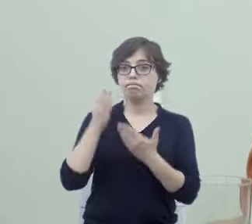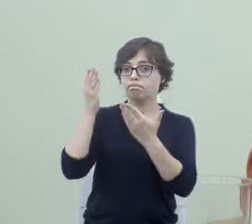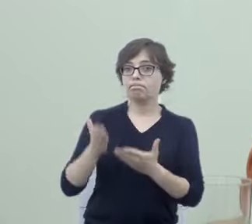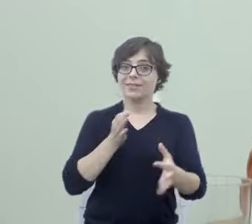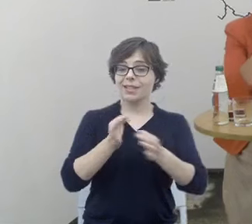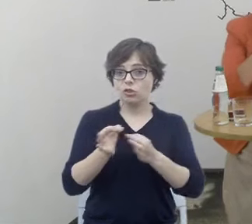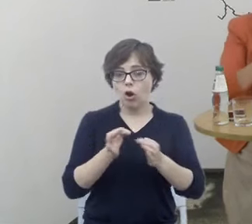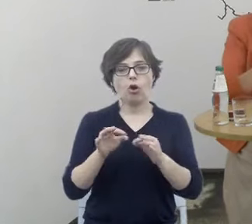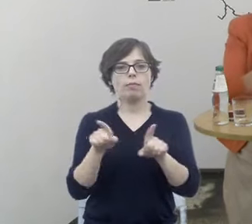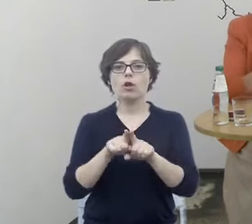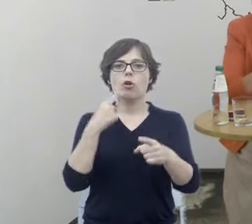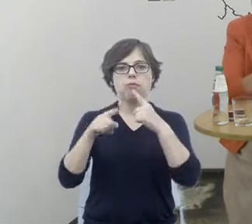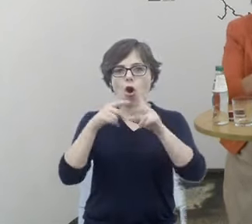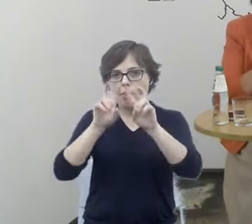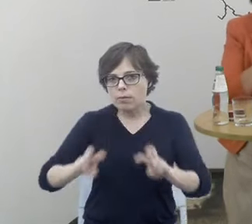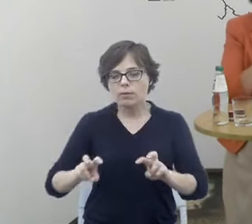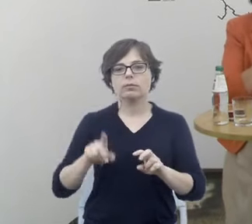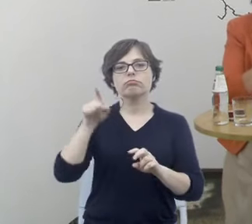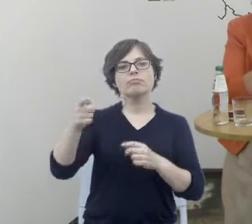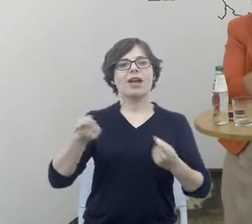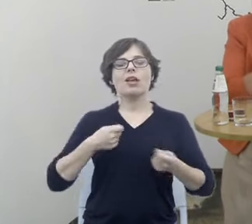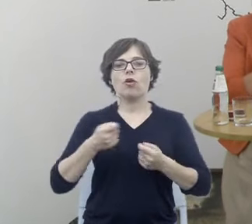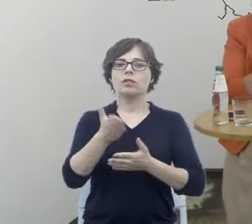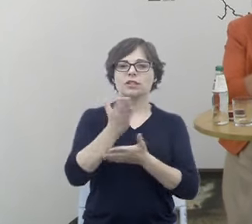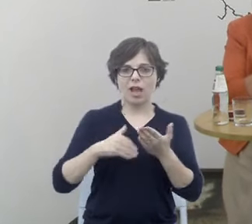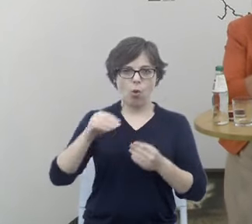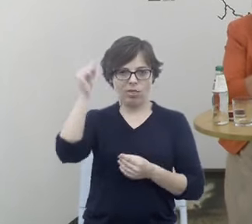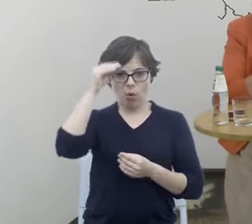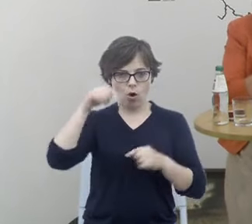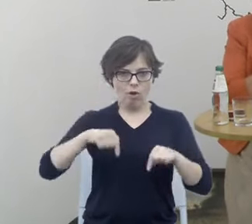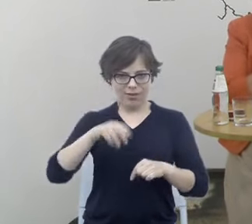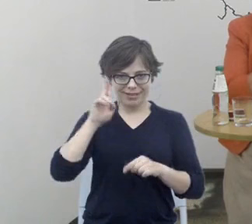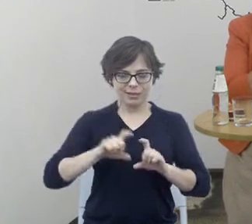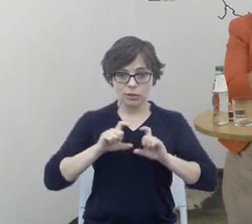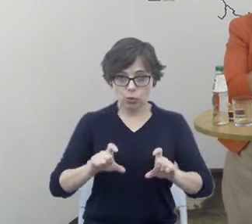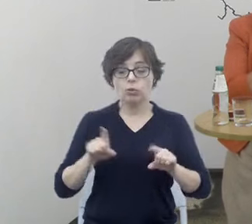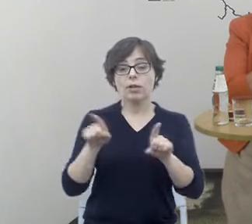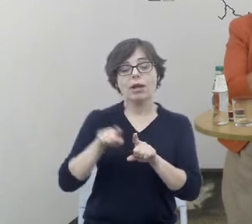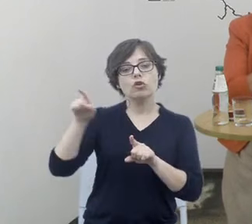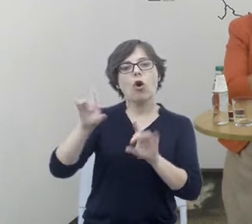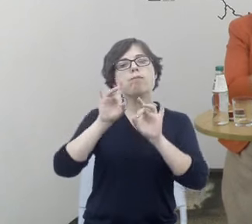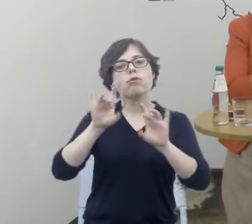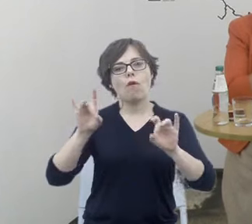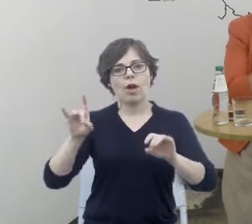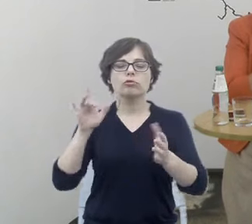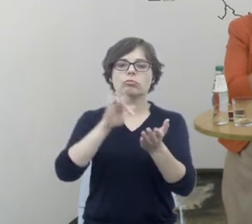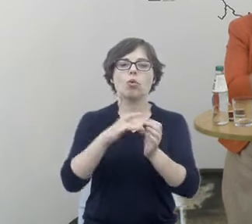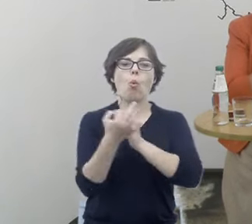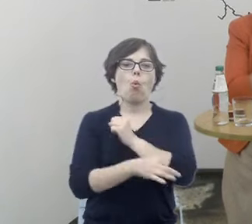i politologiem, kierownikiem działu naukowego naszego Instytutu i profesorem na